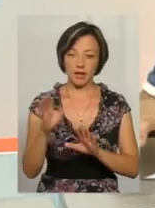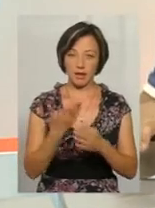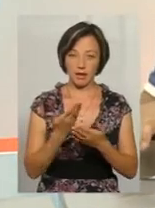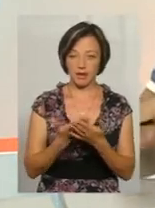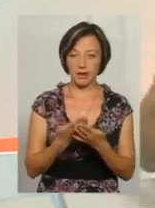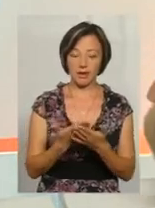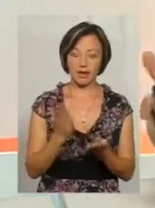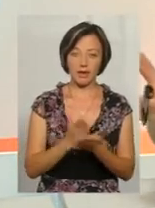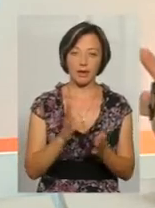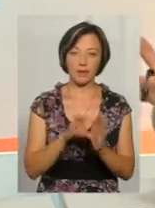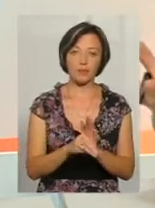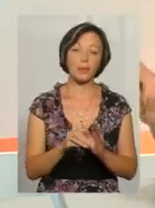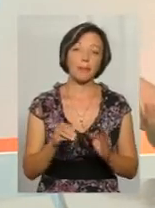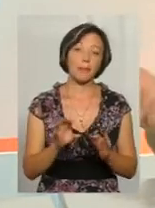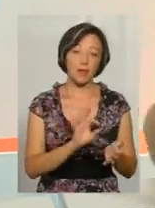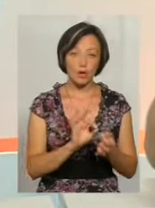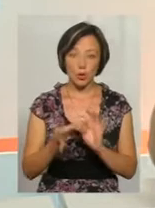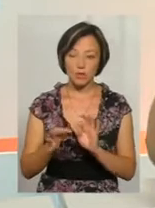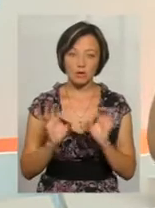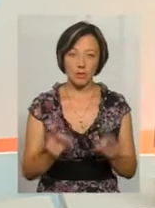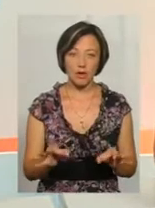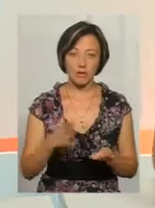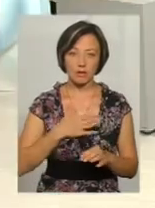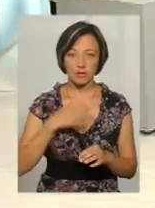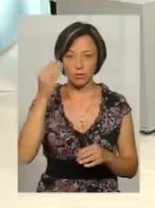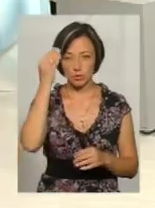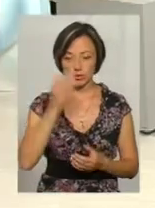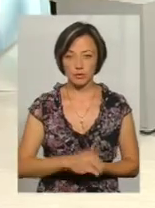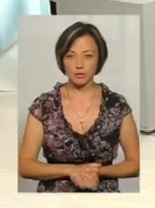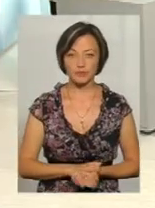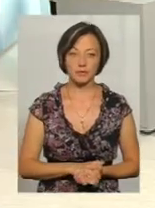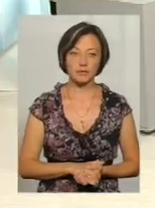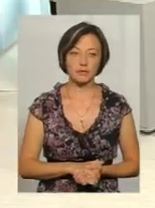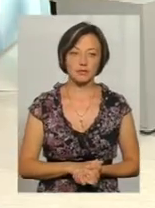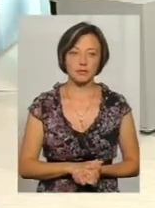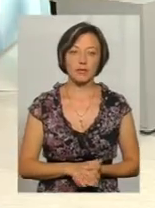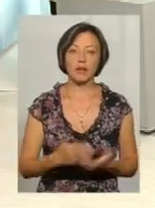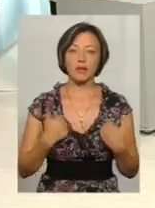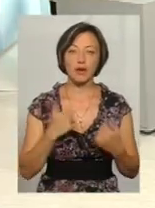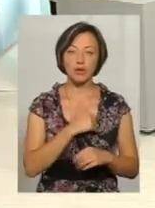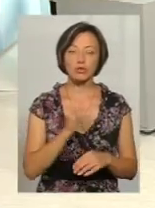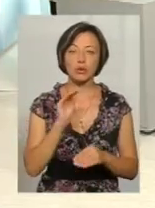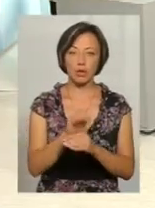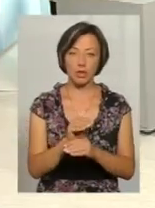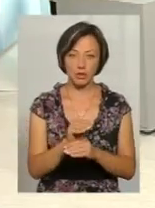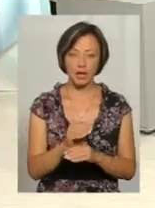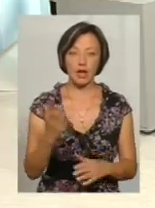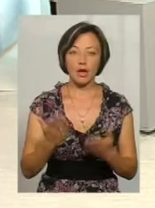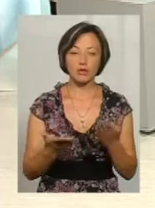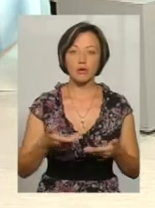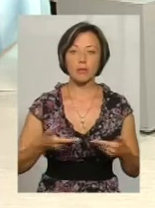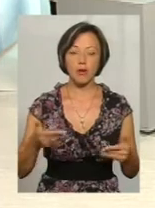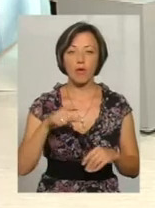врівноважуюча інша складова. Тому досить логічно, досить коректно, як на мій погляд. Дякую, пане Алін. Я хочу додати. Якщо ми